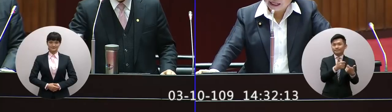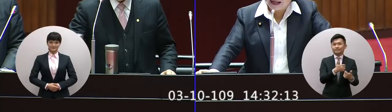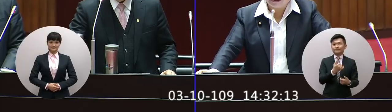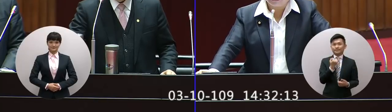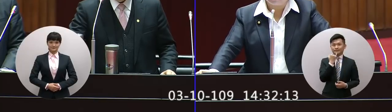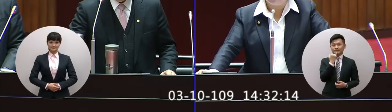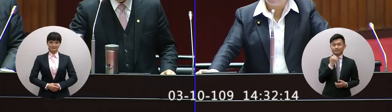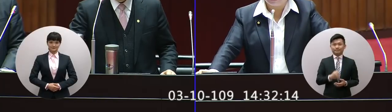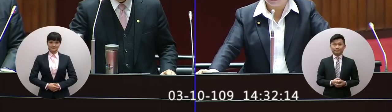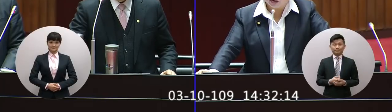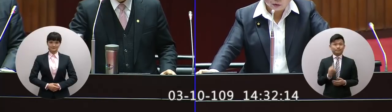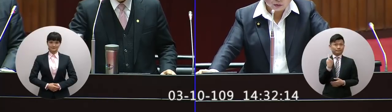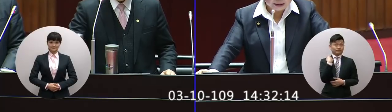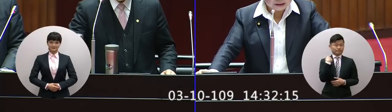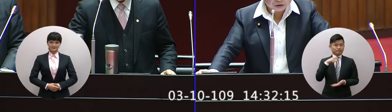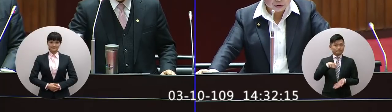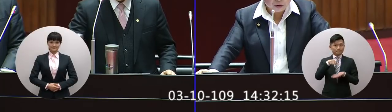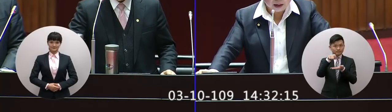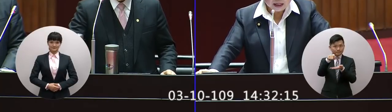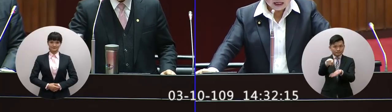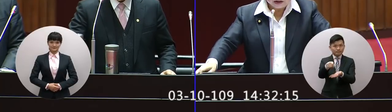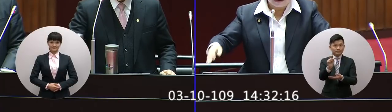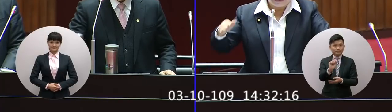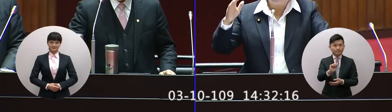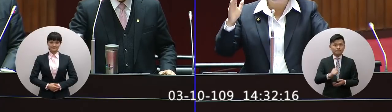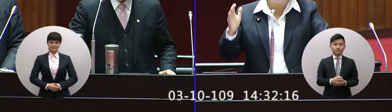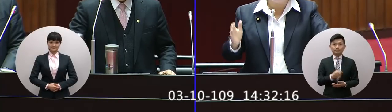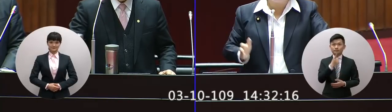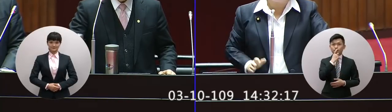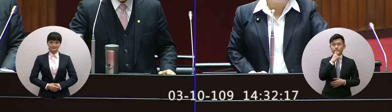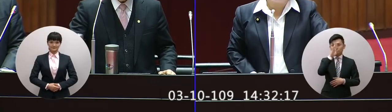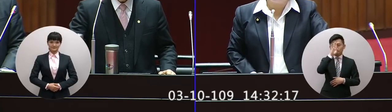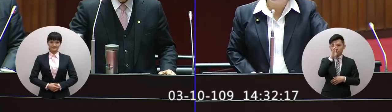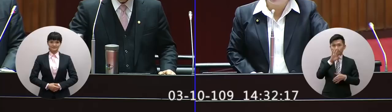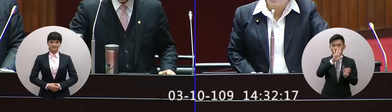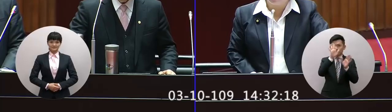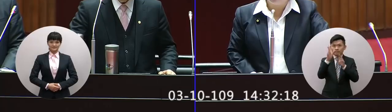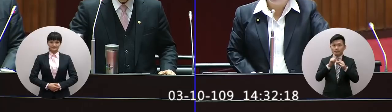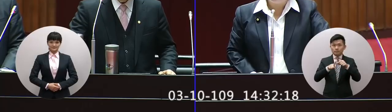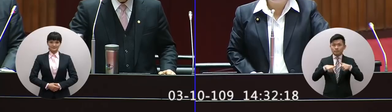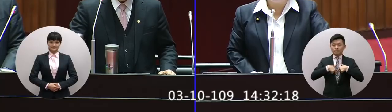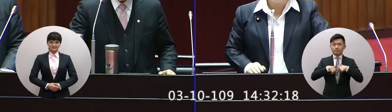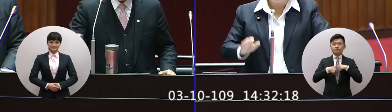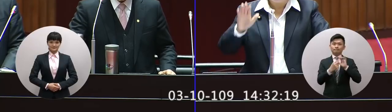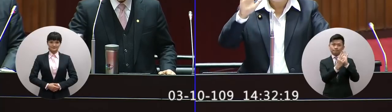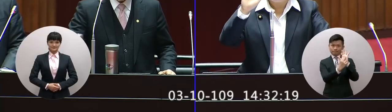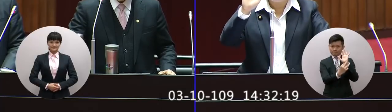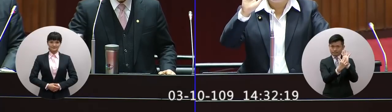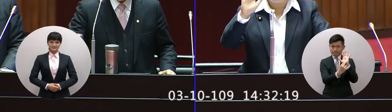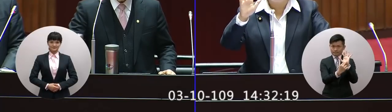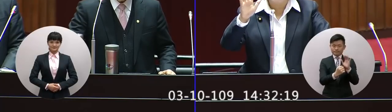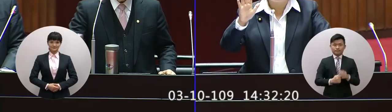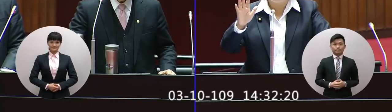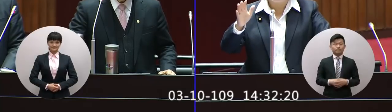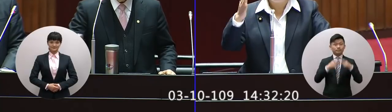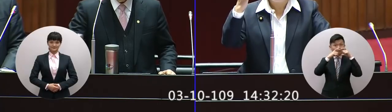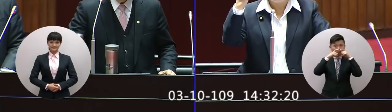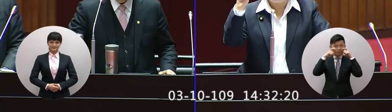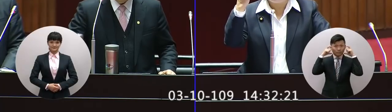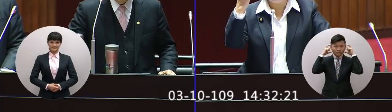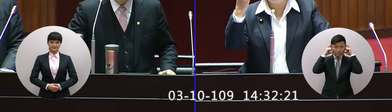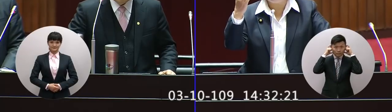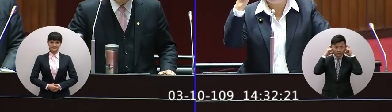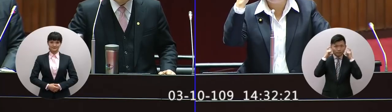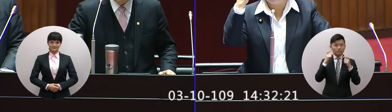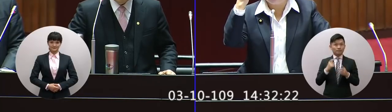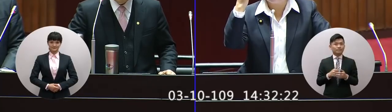然呢，昨天也特别提出，也就是说，中央疫情中心指挥中心说呢，是这个口罩呢，